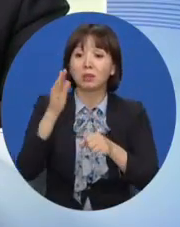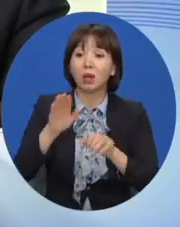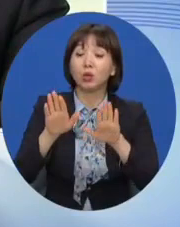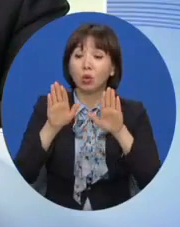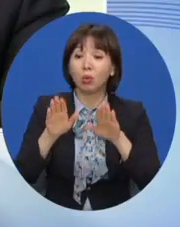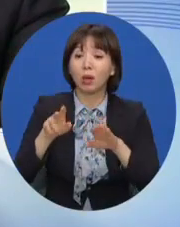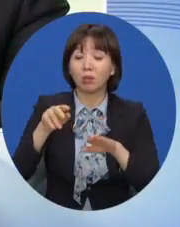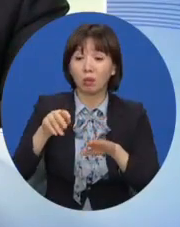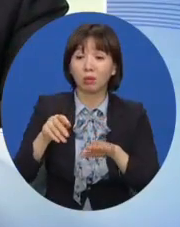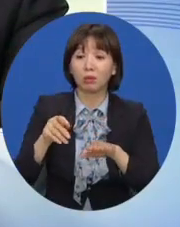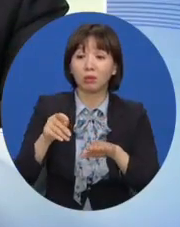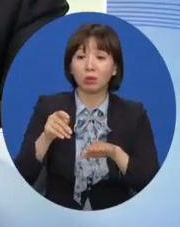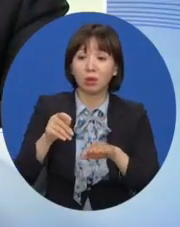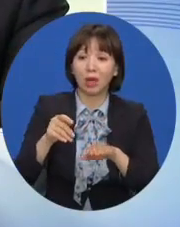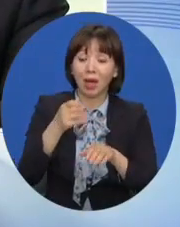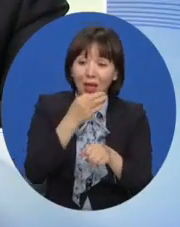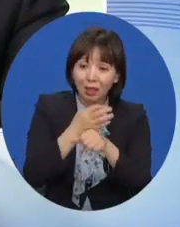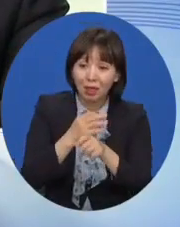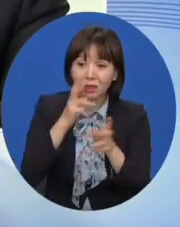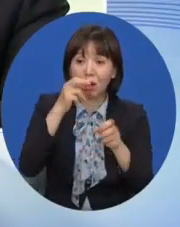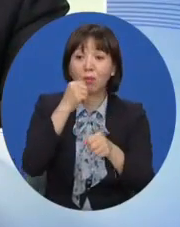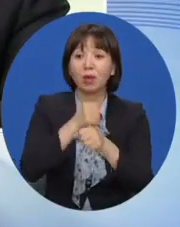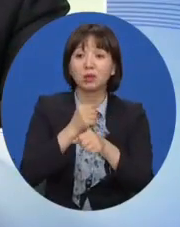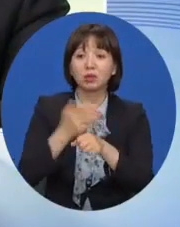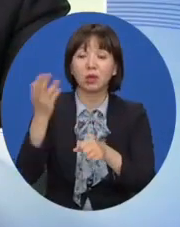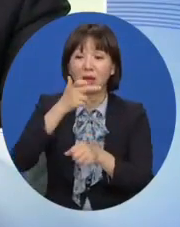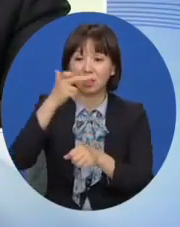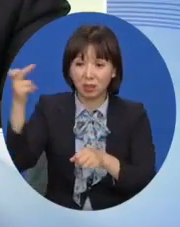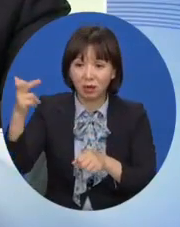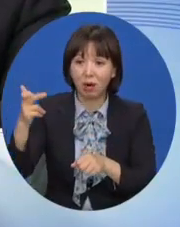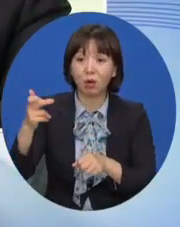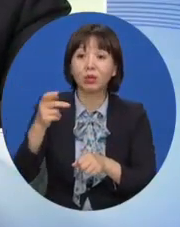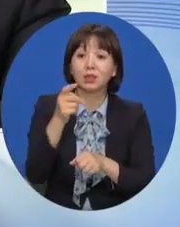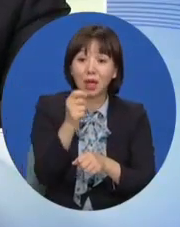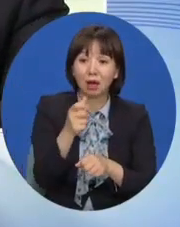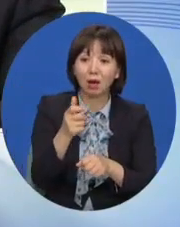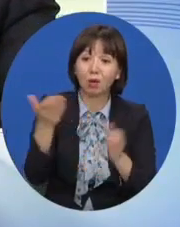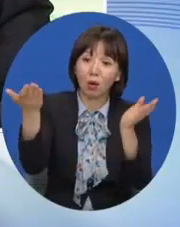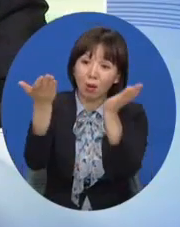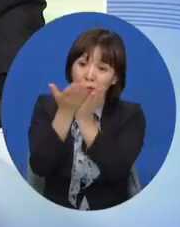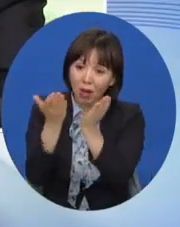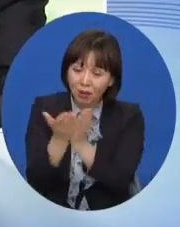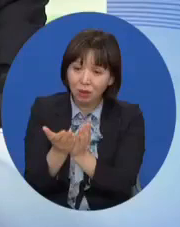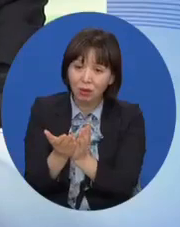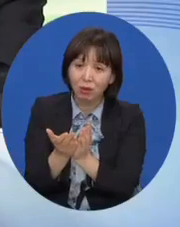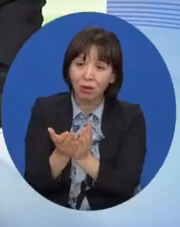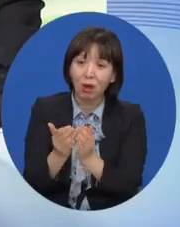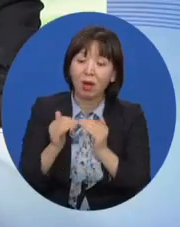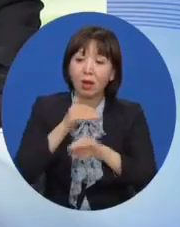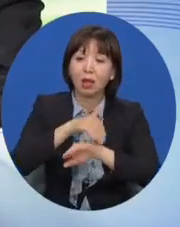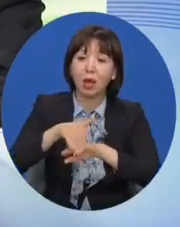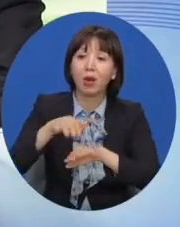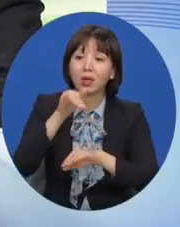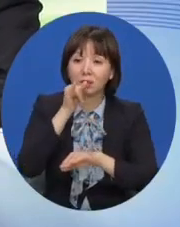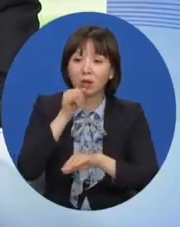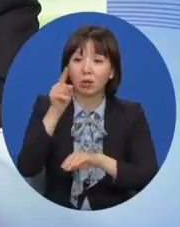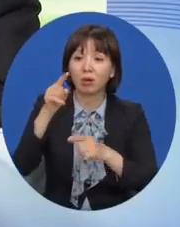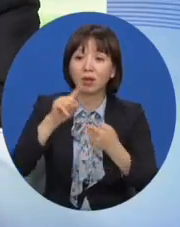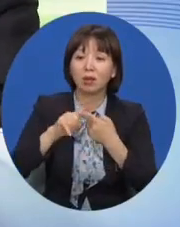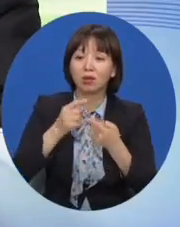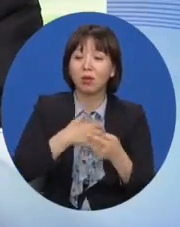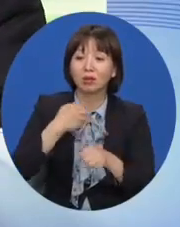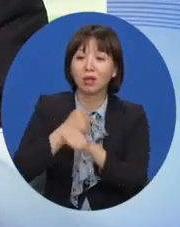해서 전에 큰 사업하고 지금 자음 사업하고 이렇게 구색 맞추기를 해서 나갈 겁니다. 그래서 그런 건 염려는 안 하셔도